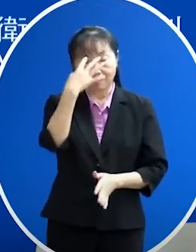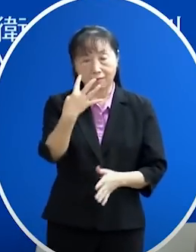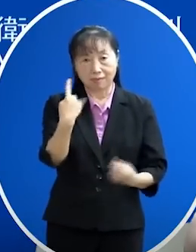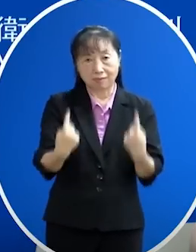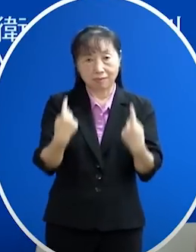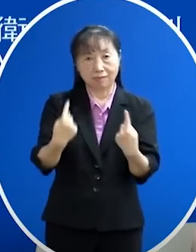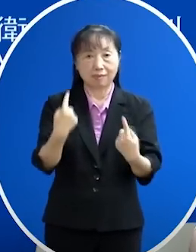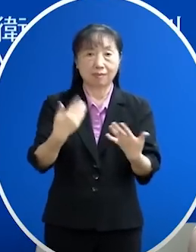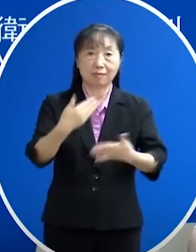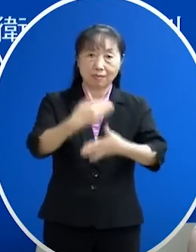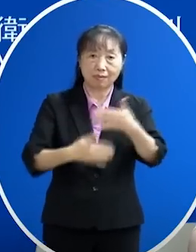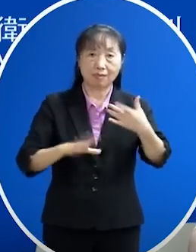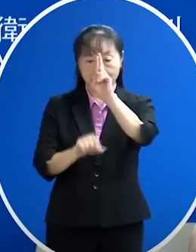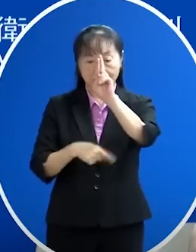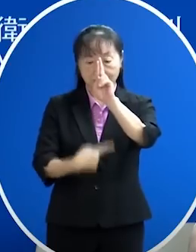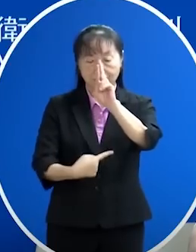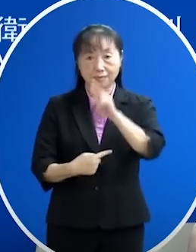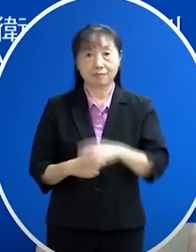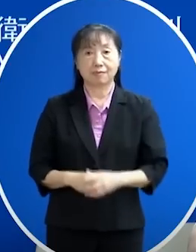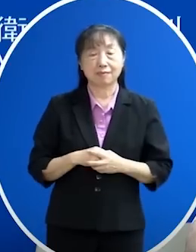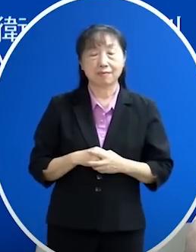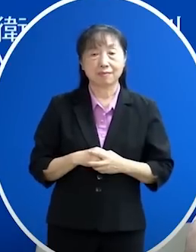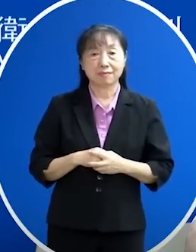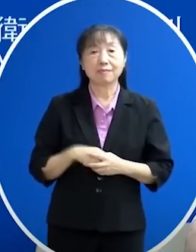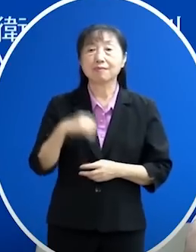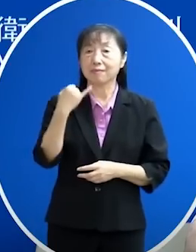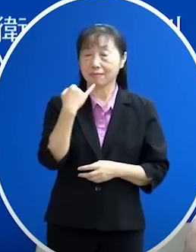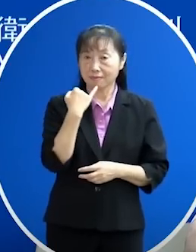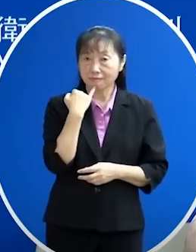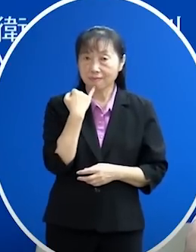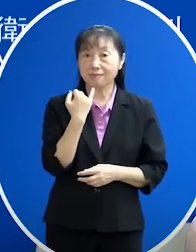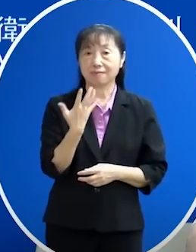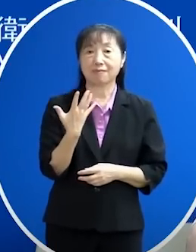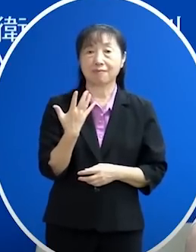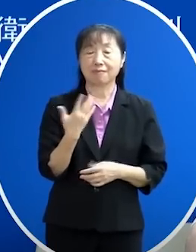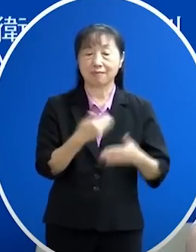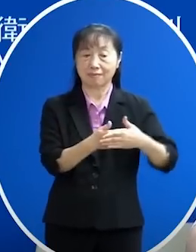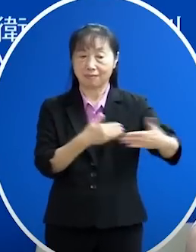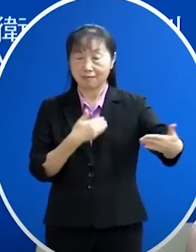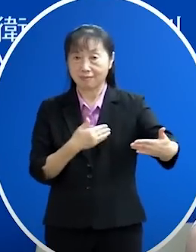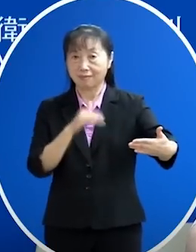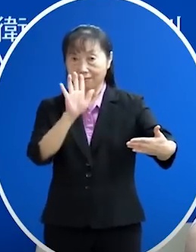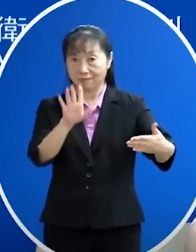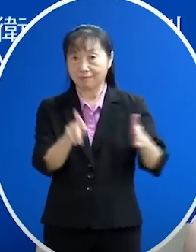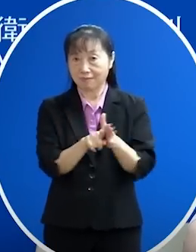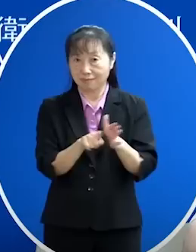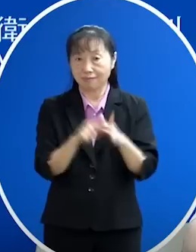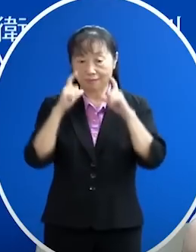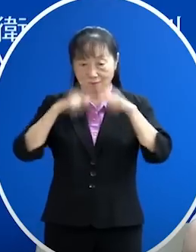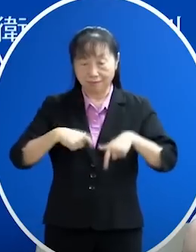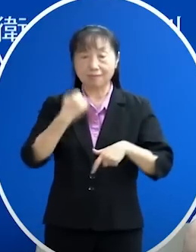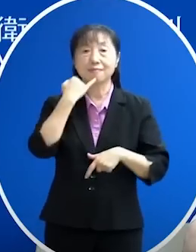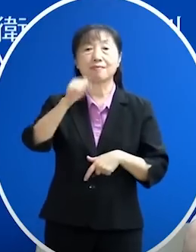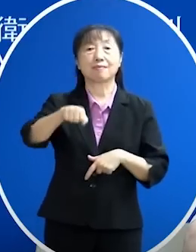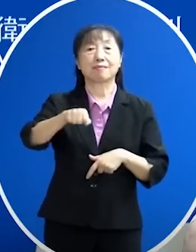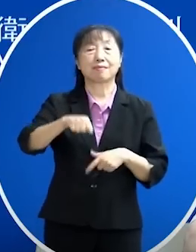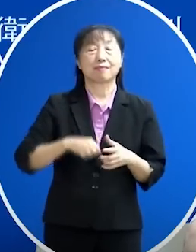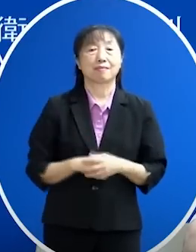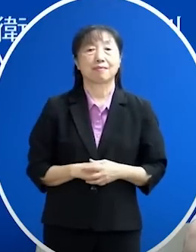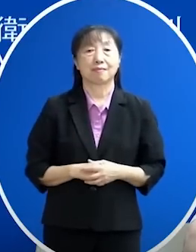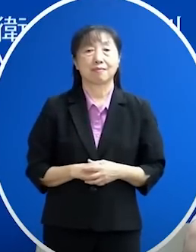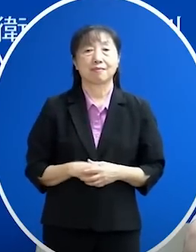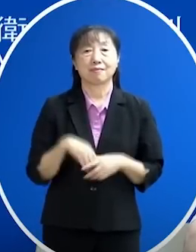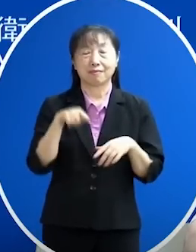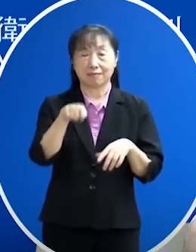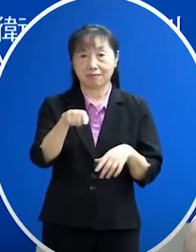比是大概下降4.4%。那我们有开始可以保持社交距离之下，可以脱掉口罩啊，所以针对这个部分，我们也在